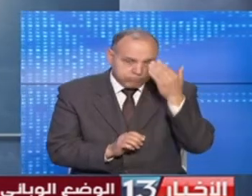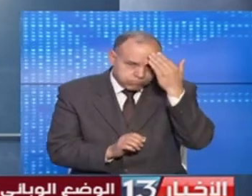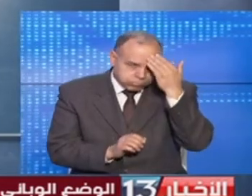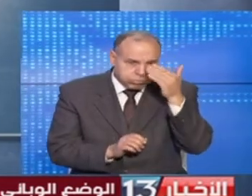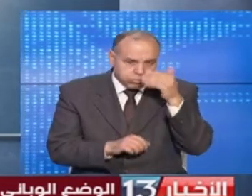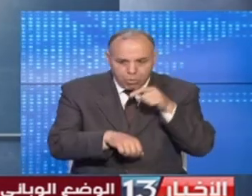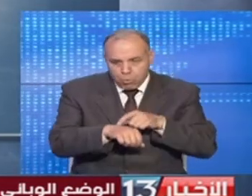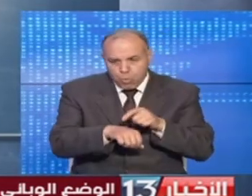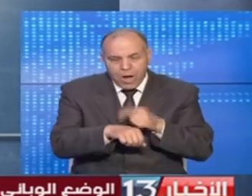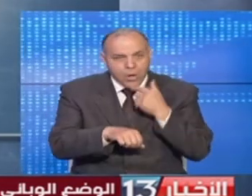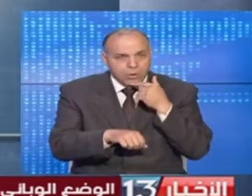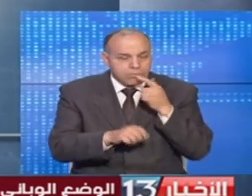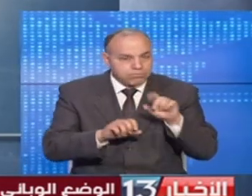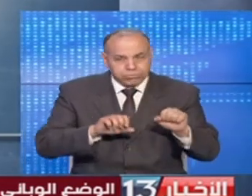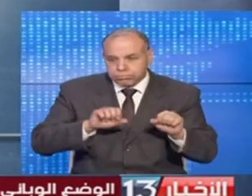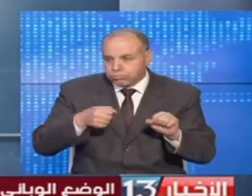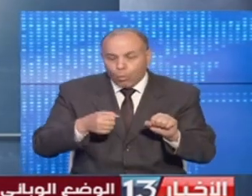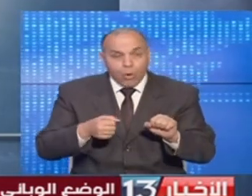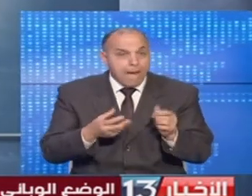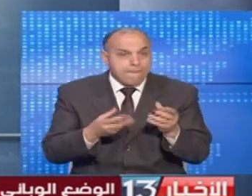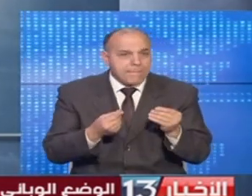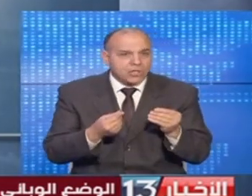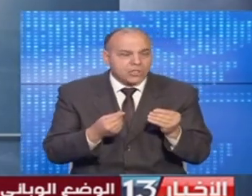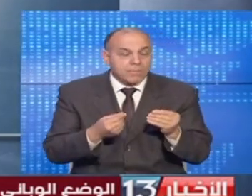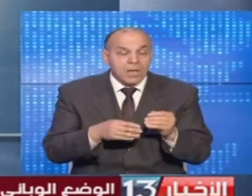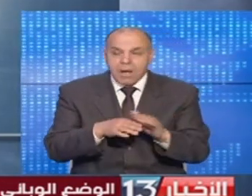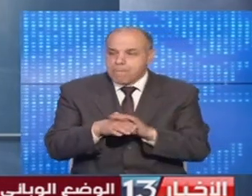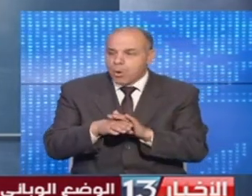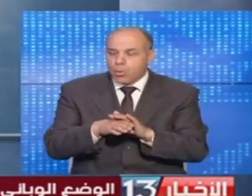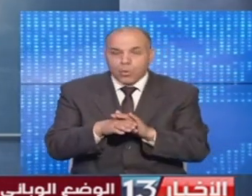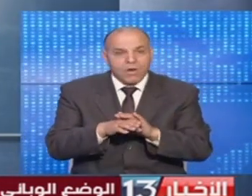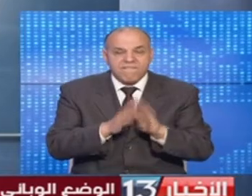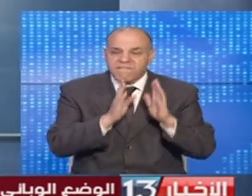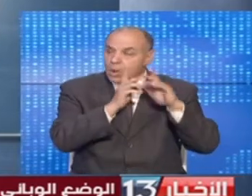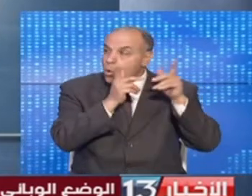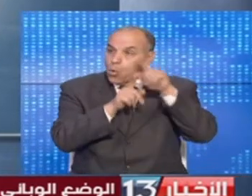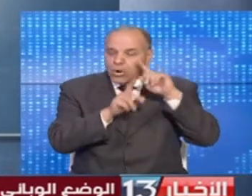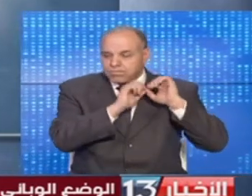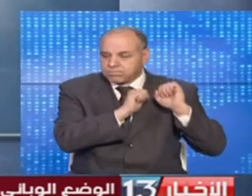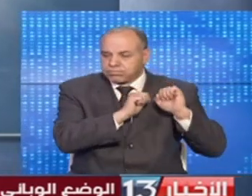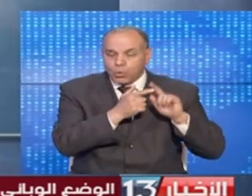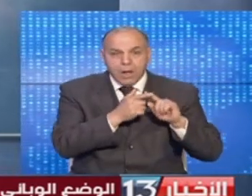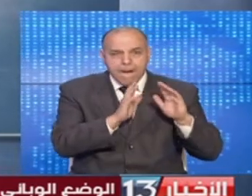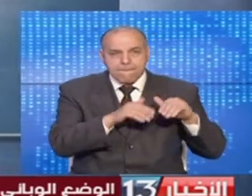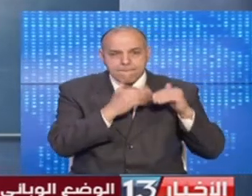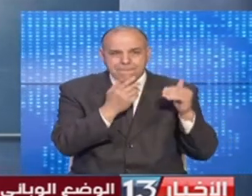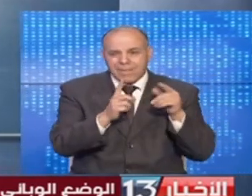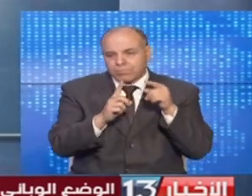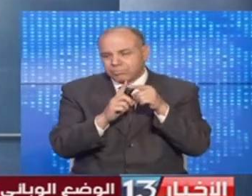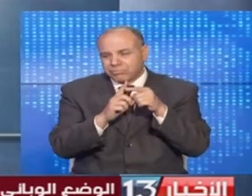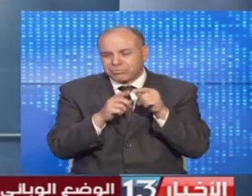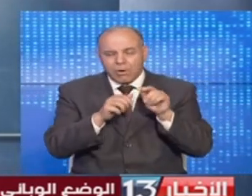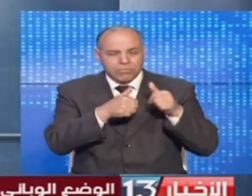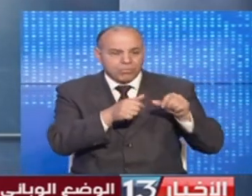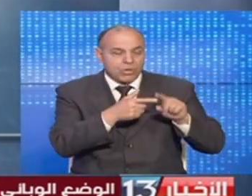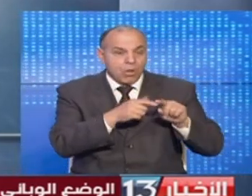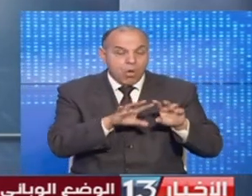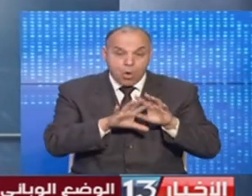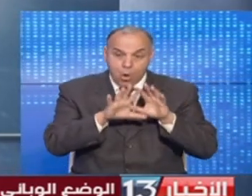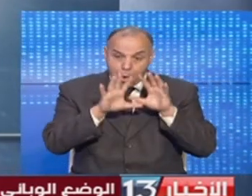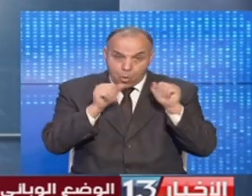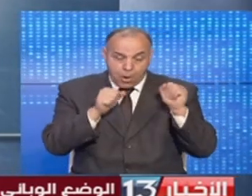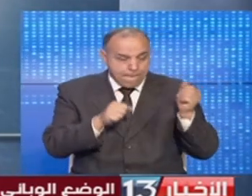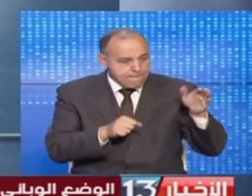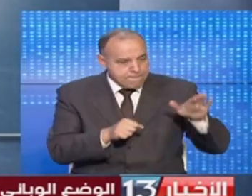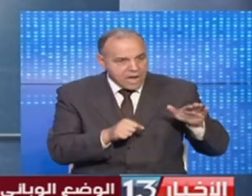هذه الفتره من تشديد للاجراءات المتعلقه بالحجر الصحي الشامل ثم الموجه حيث بلغ عدد